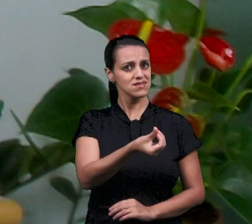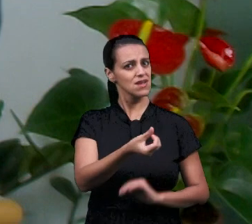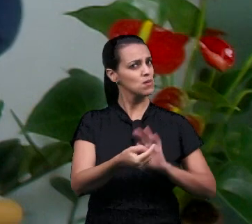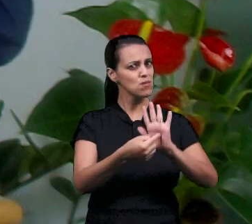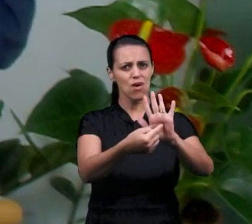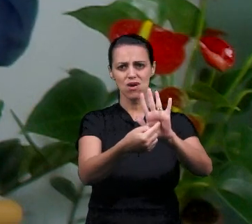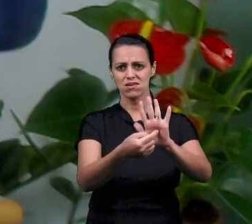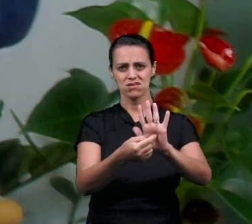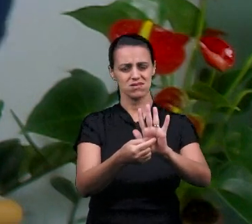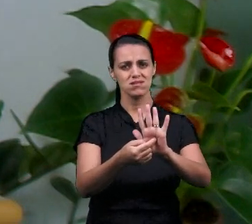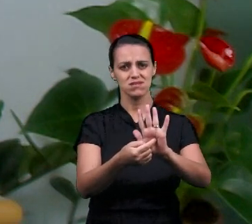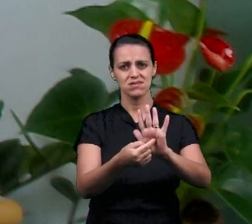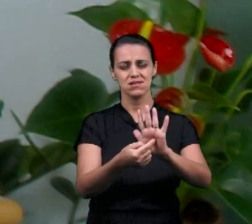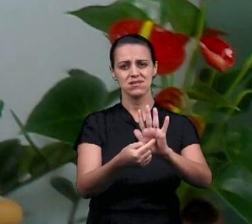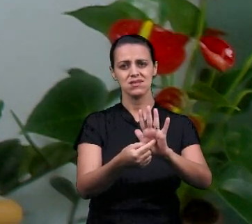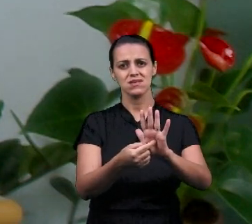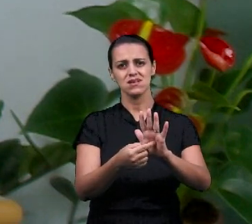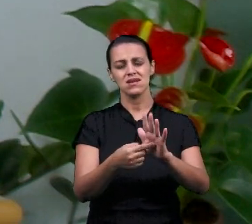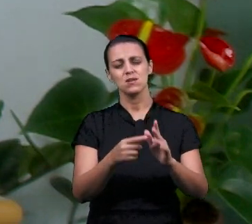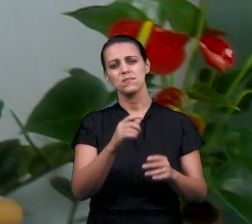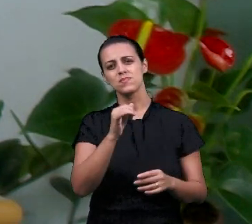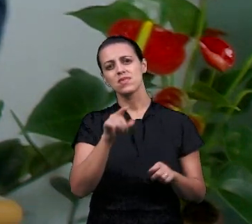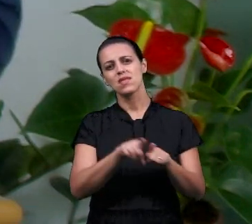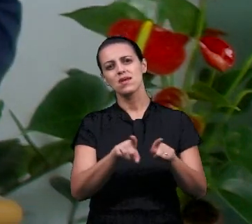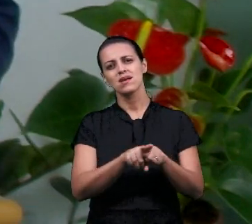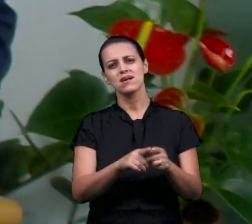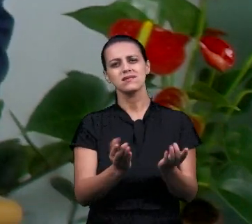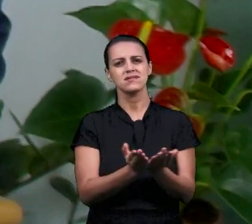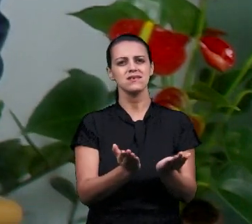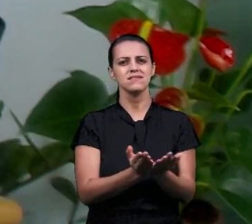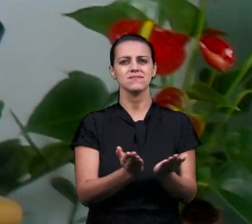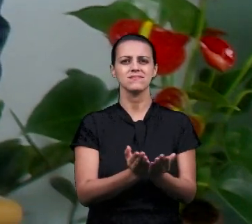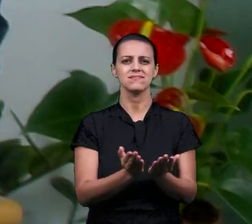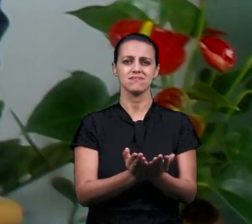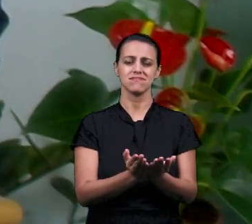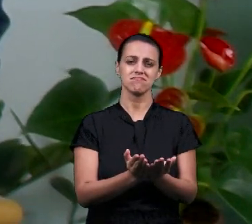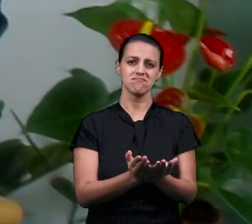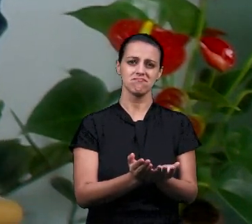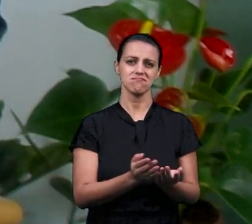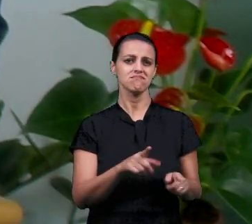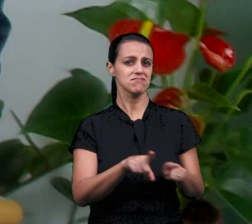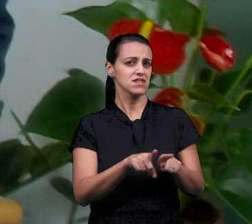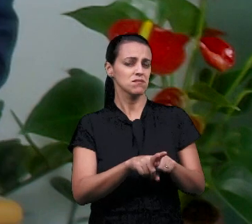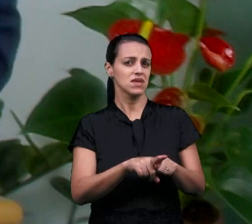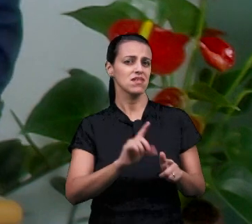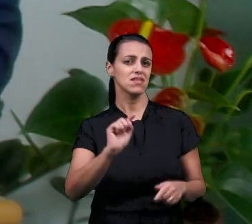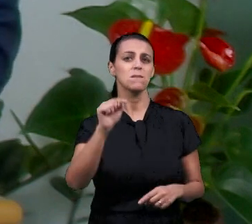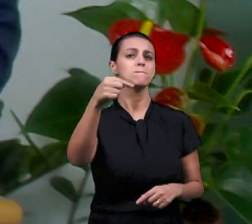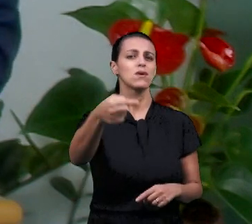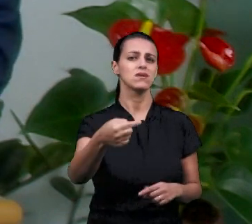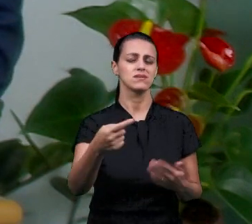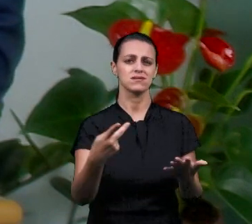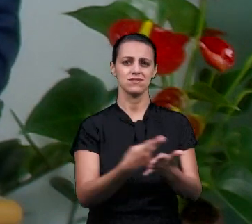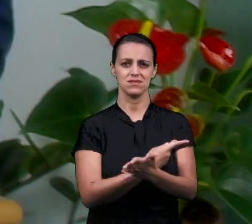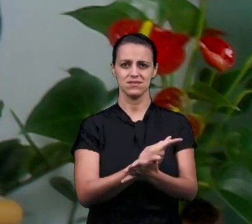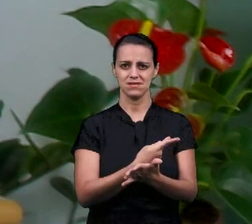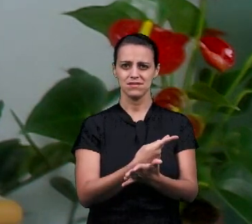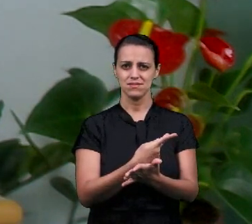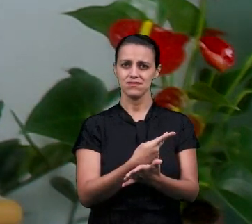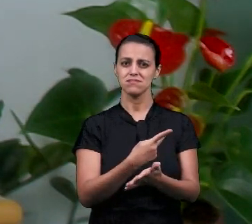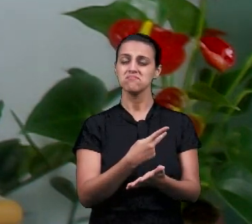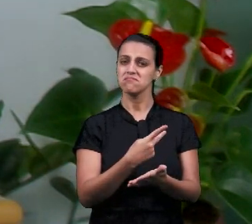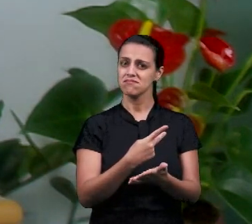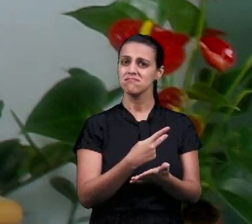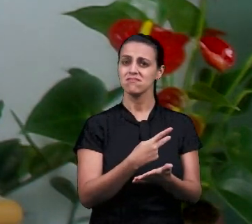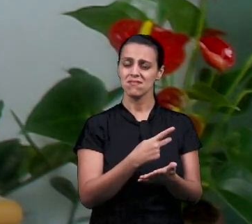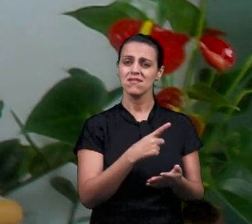pose la question, et le protestantisme qui est venu après? Le protestantisme a continué à avoir ses jours